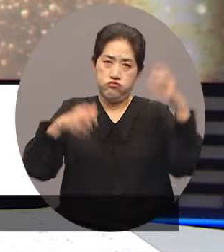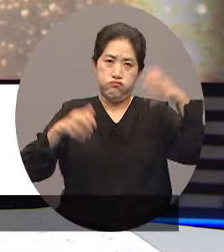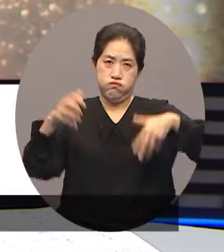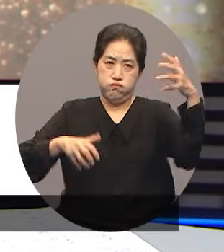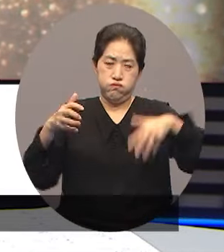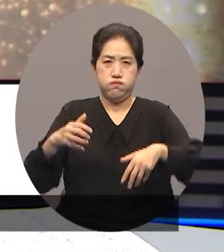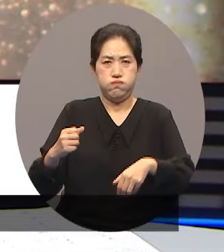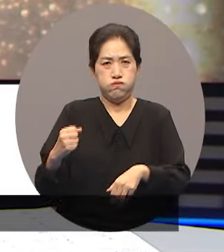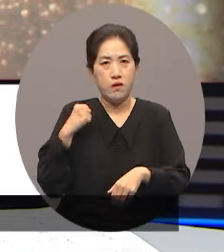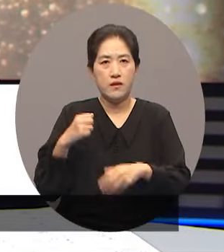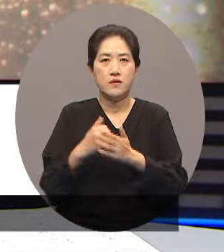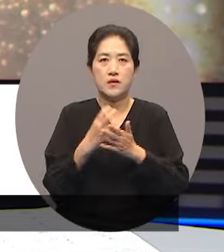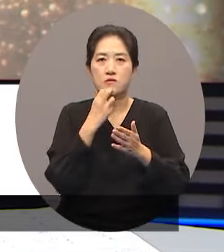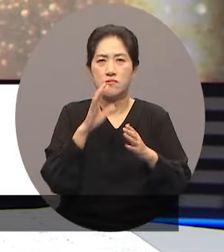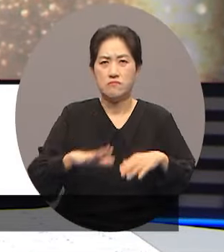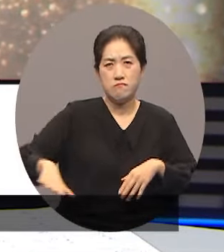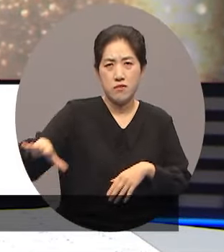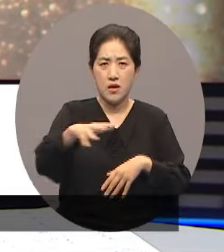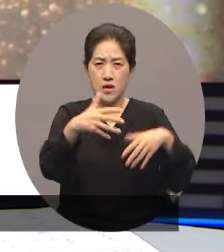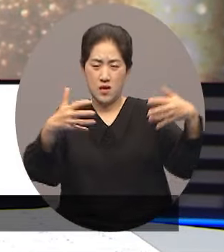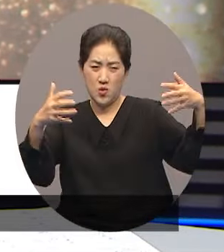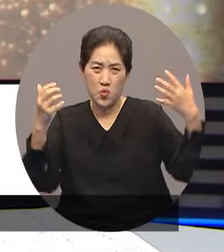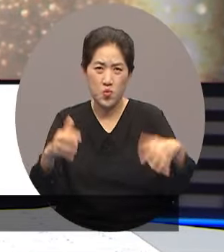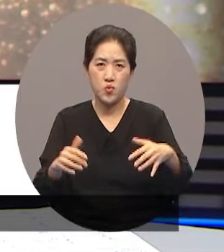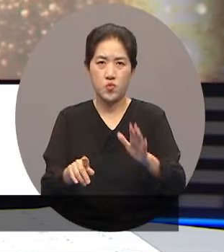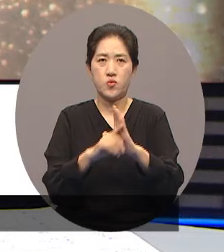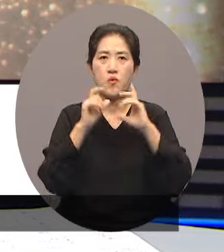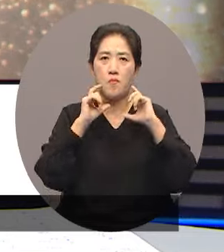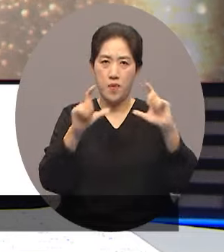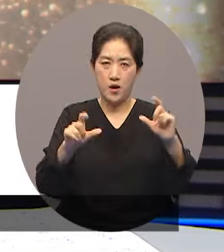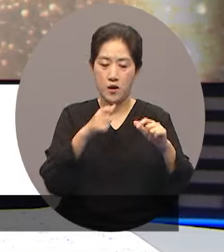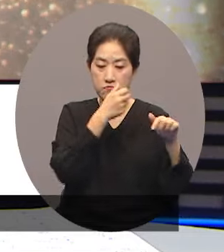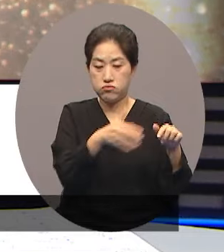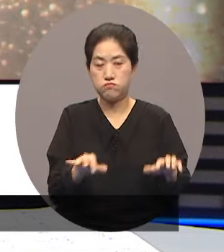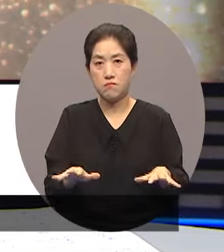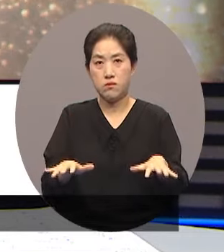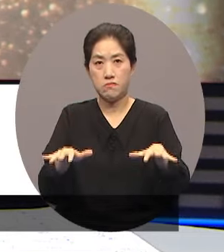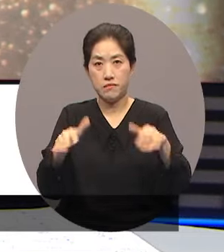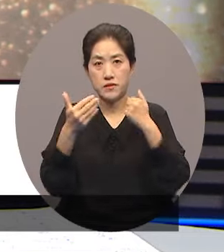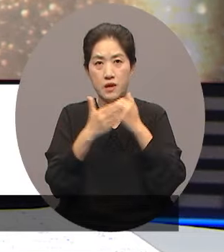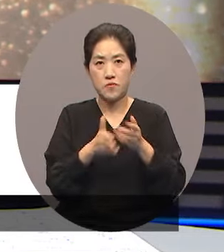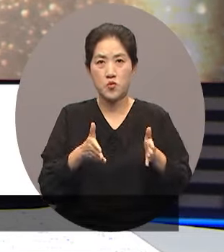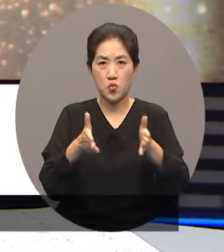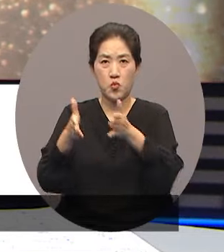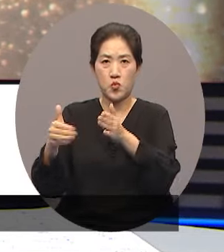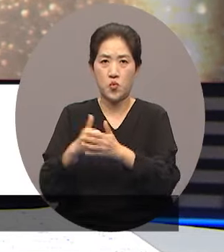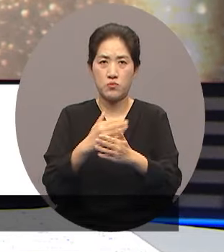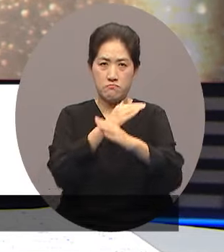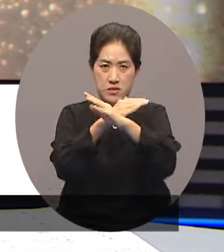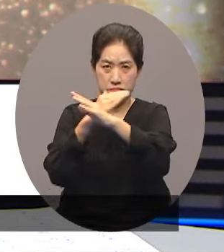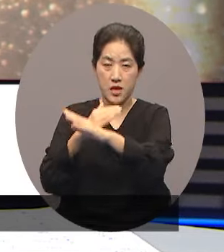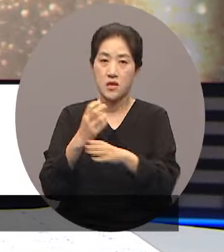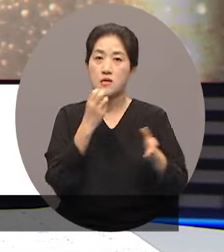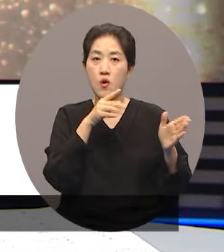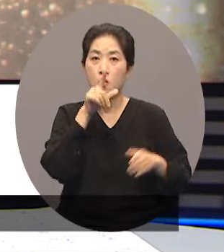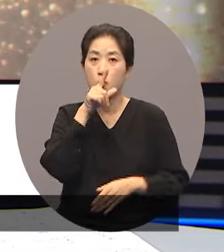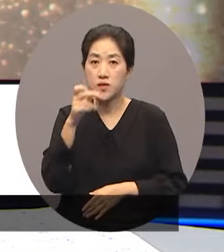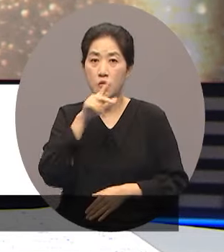빗줄기가 거세지면서 서울 전역에 호우경보가 내려졌습니다. 불어나는 하천 수위로 도로 곳곳이 통제됐고,